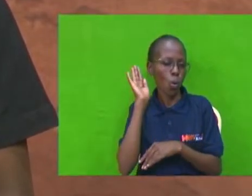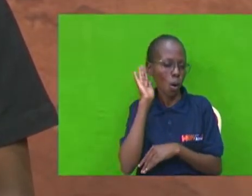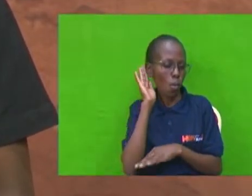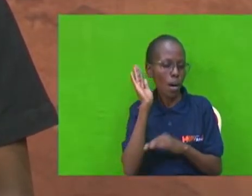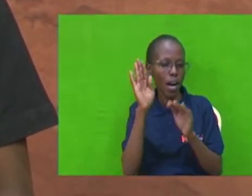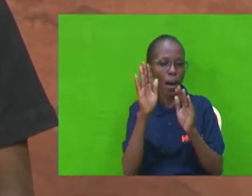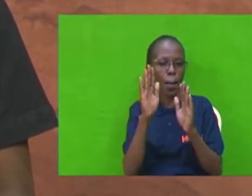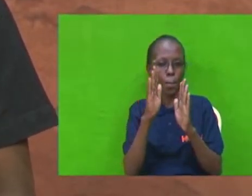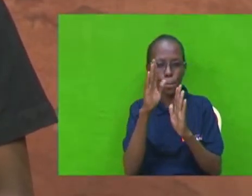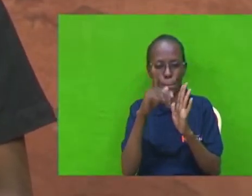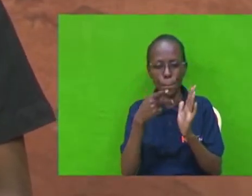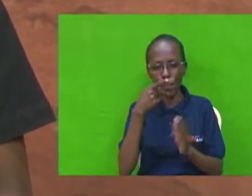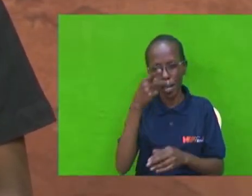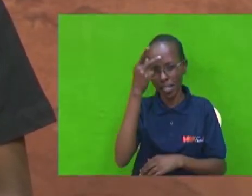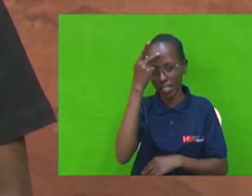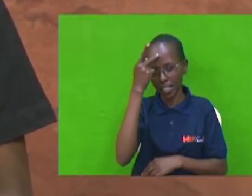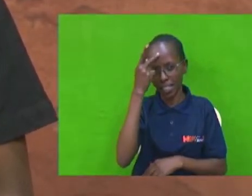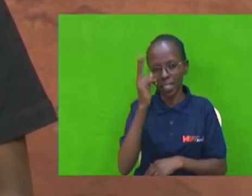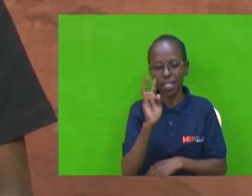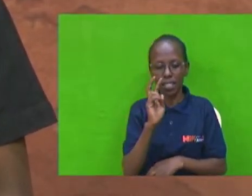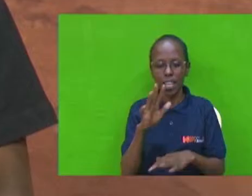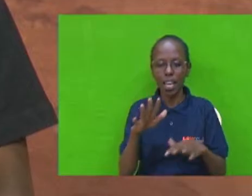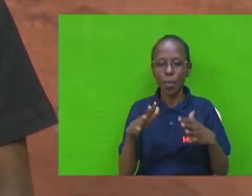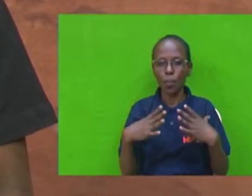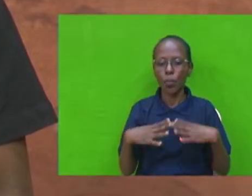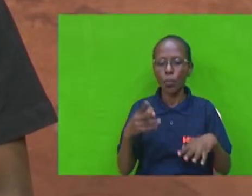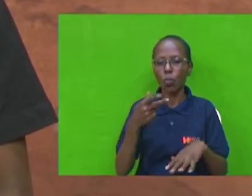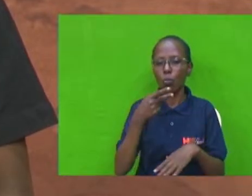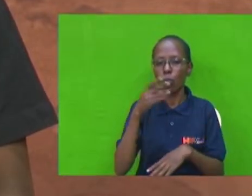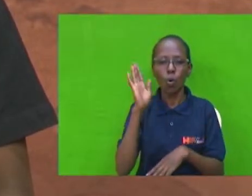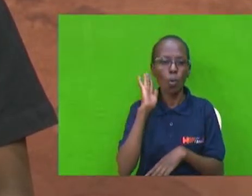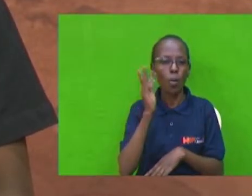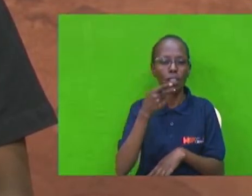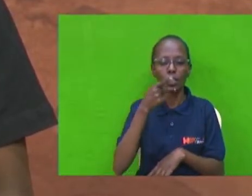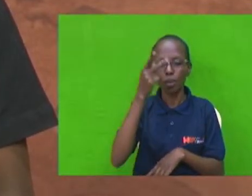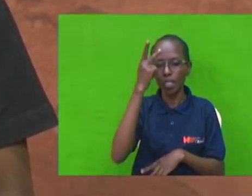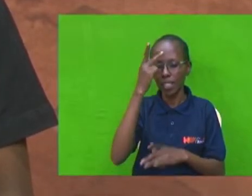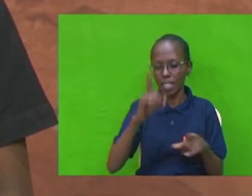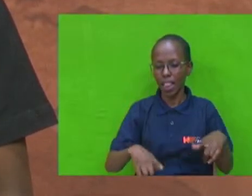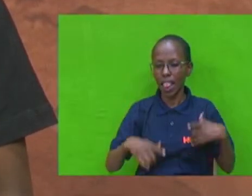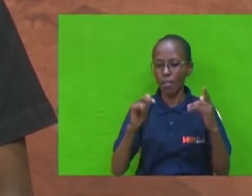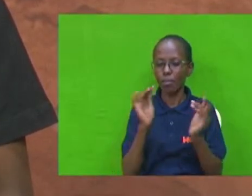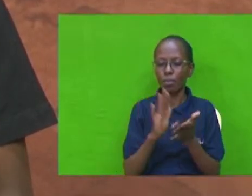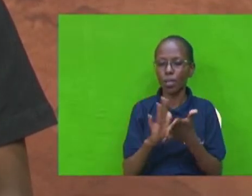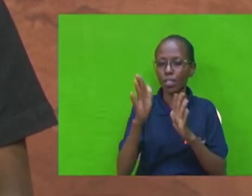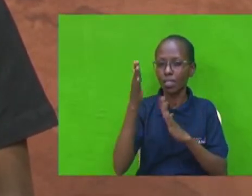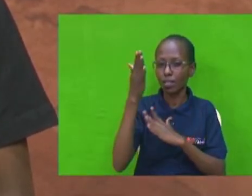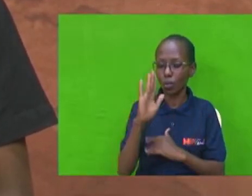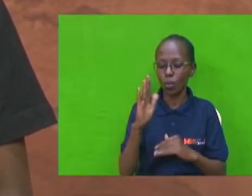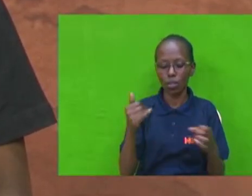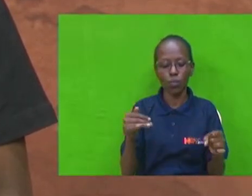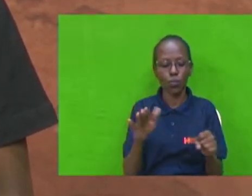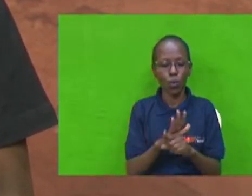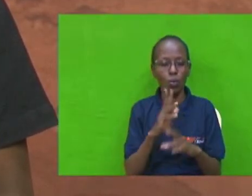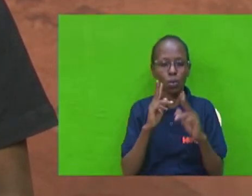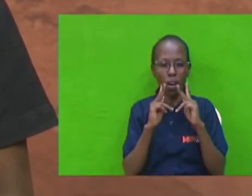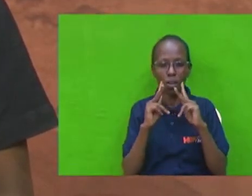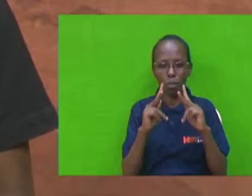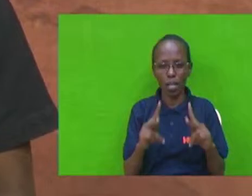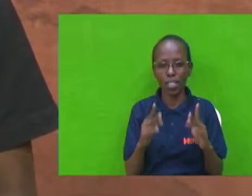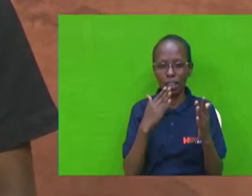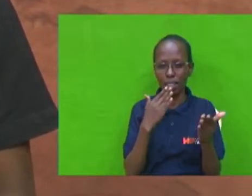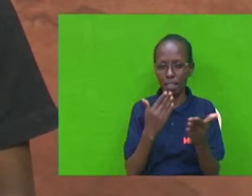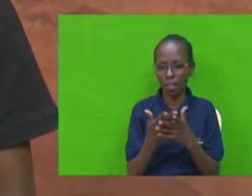amini. Waangalie tu waliowatii wazazi, maisha yao ni maisha ambayo yanamtukuza Mungu, yamejaa amani.